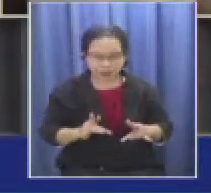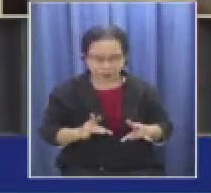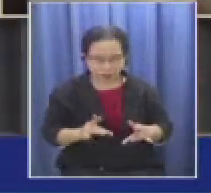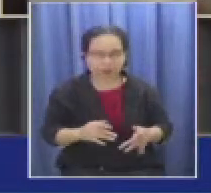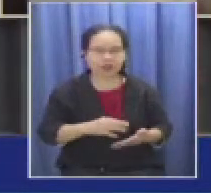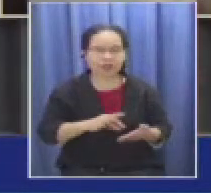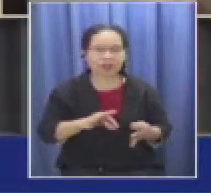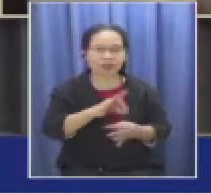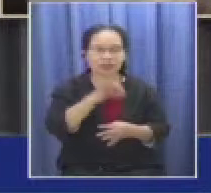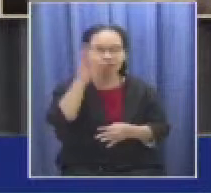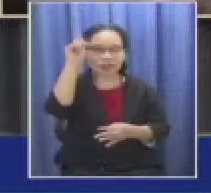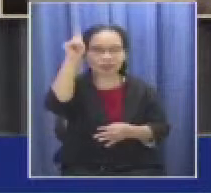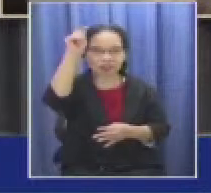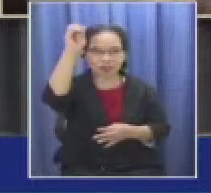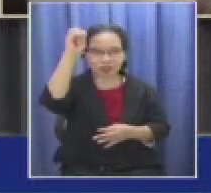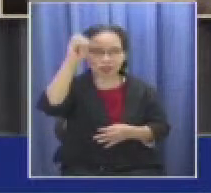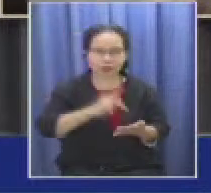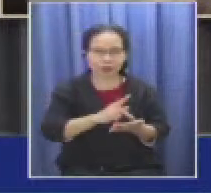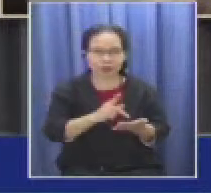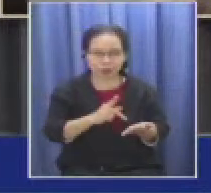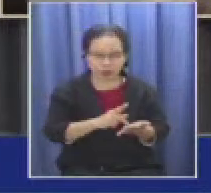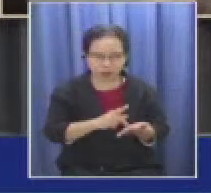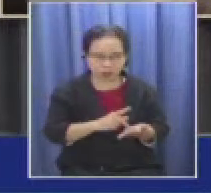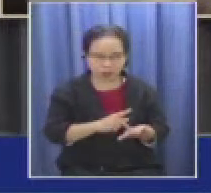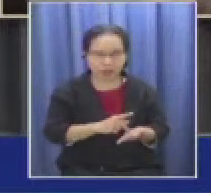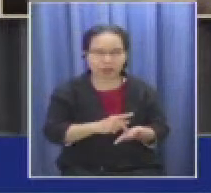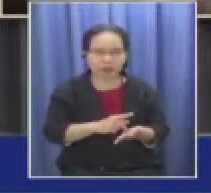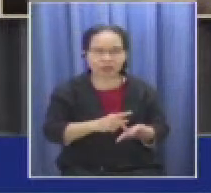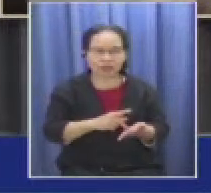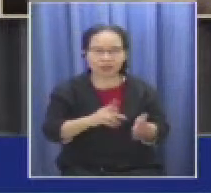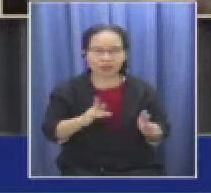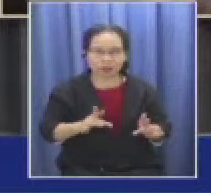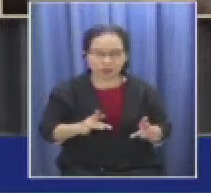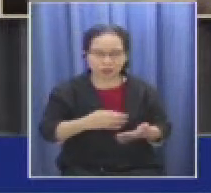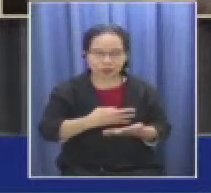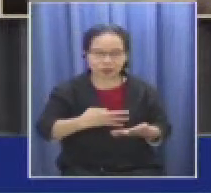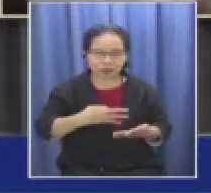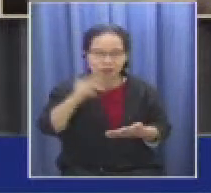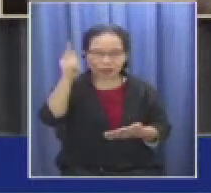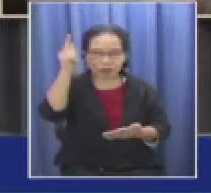berma wuye no ne din de Tierso Fernando